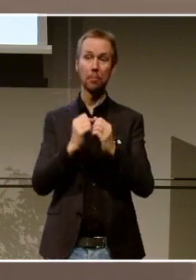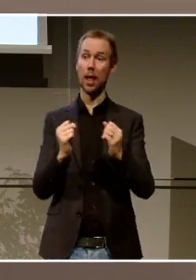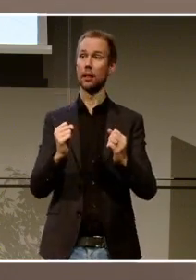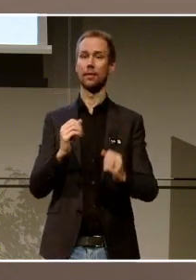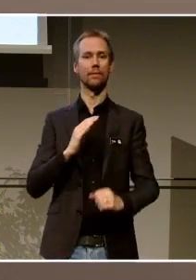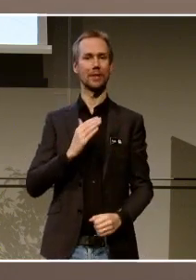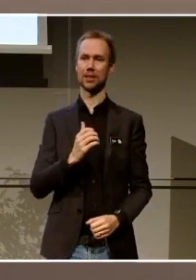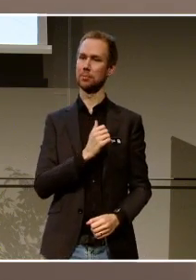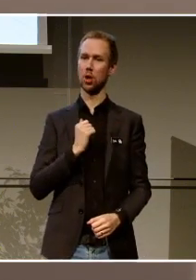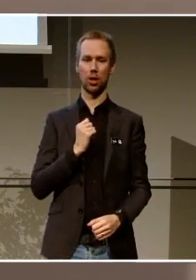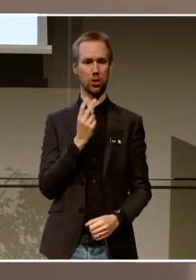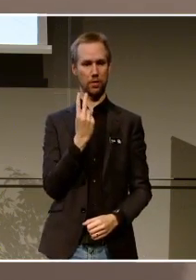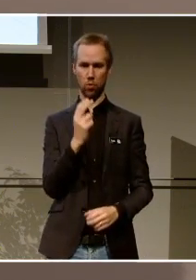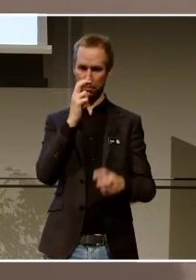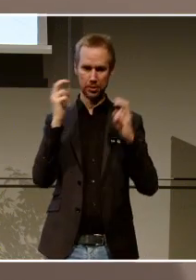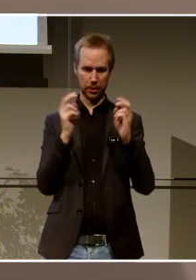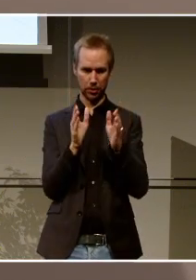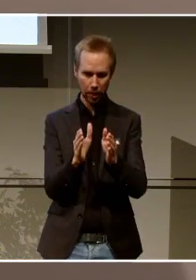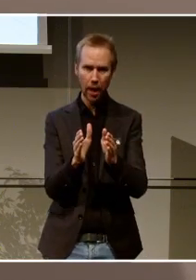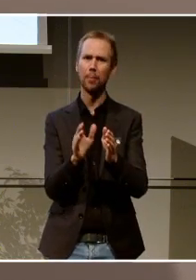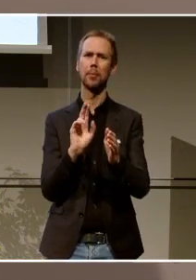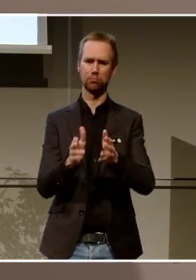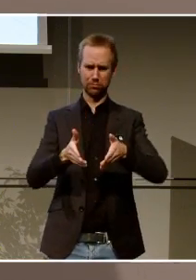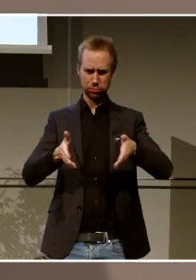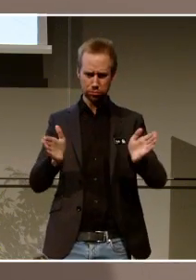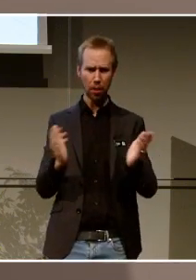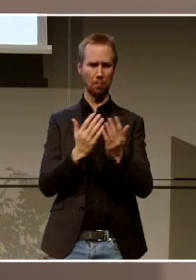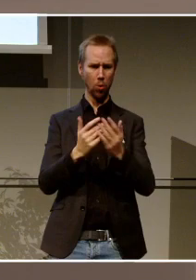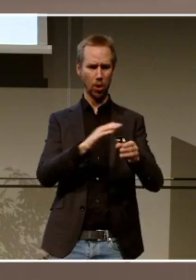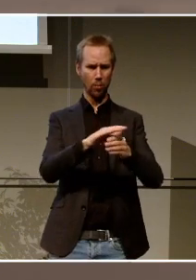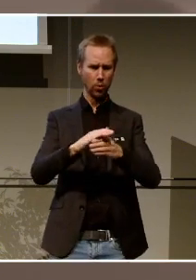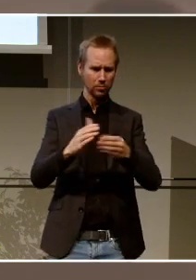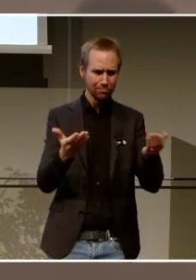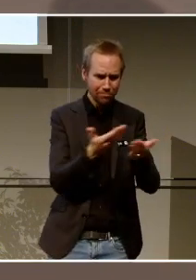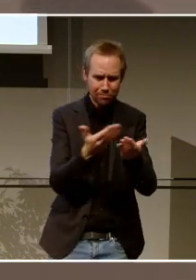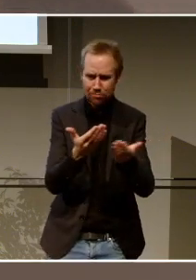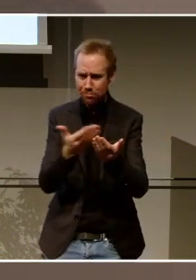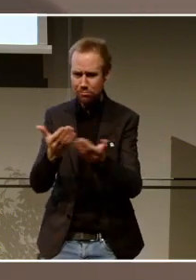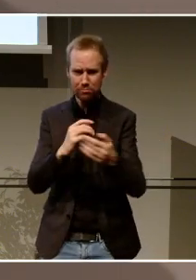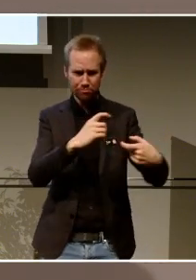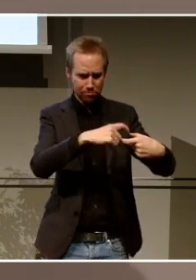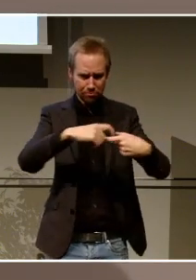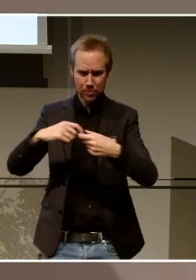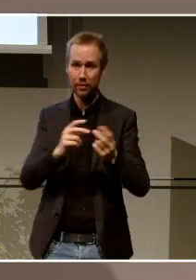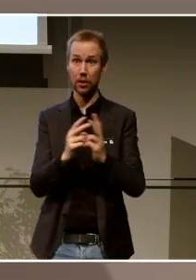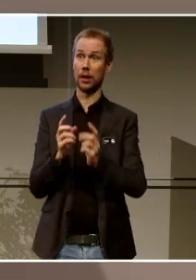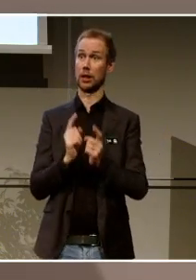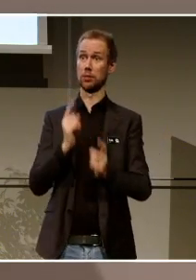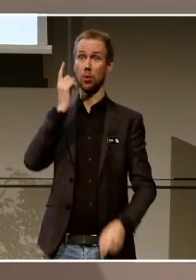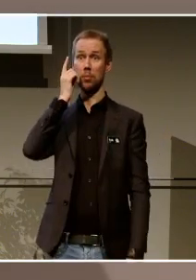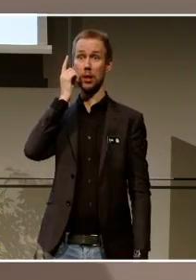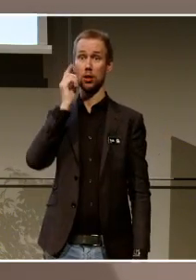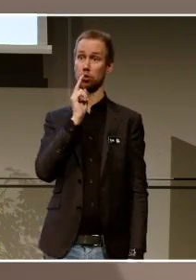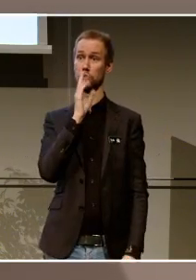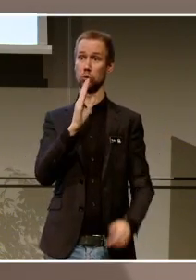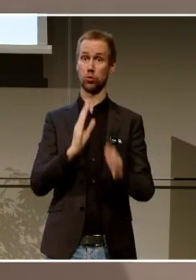än 2. Att det finns väldigt många samverkande delar som gör att det kanske är så att det var en ny uppdatering i telefonen som gör att den app